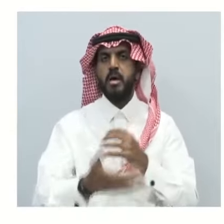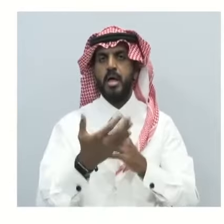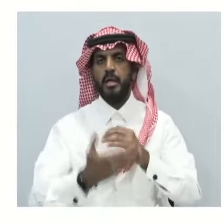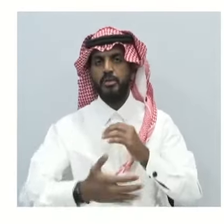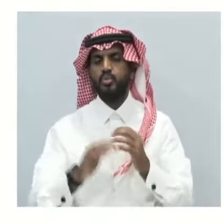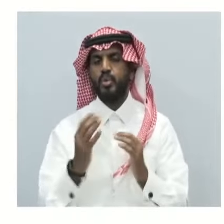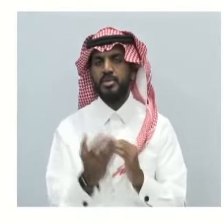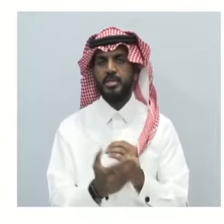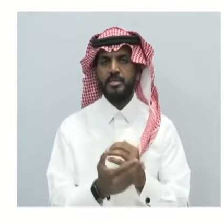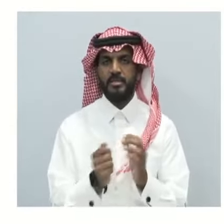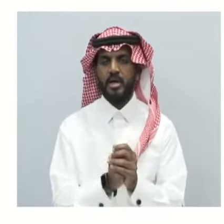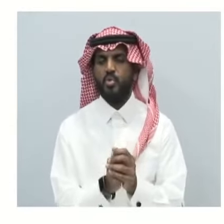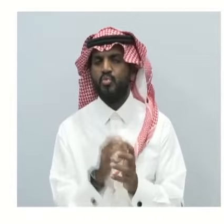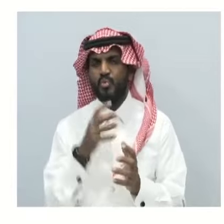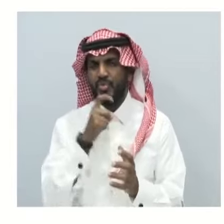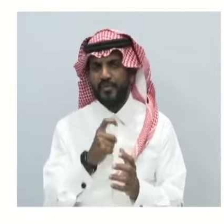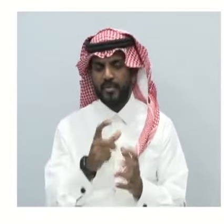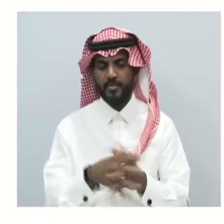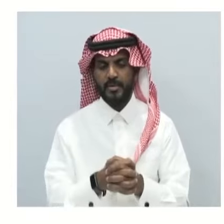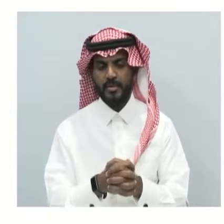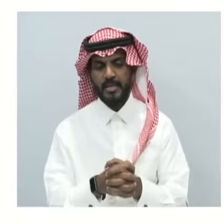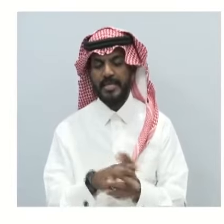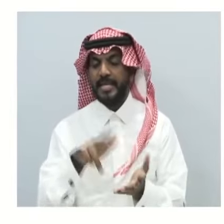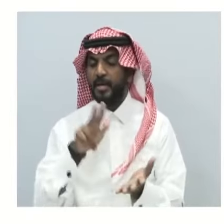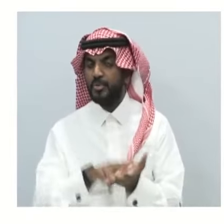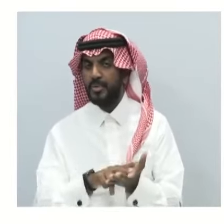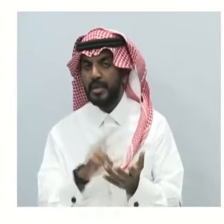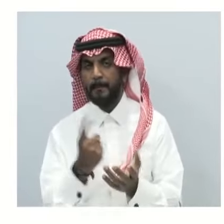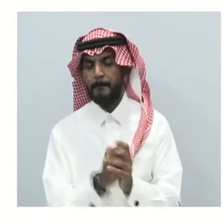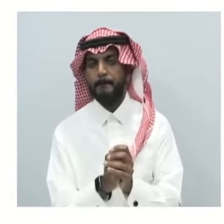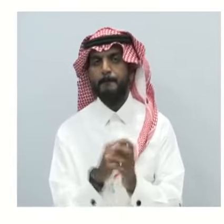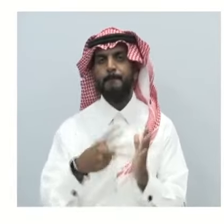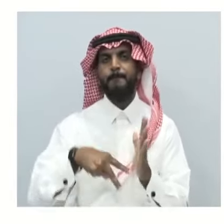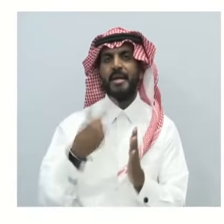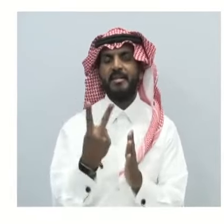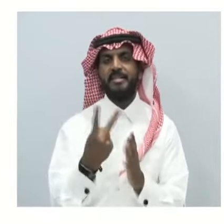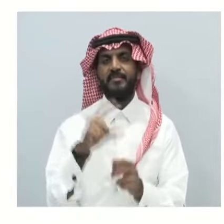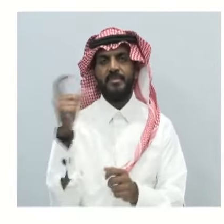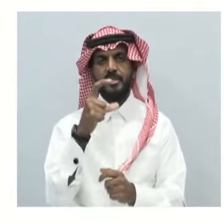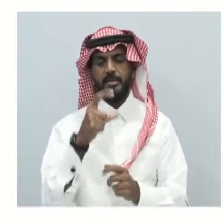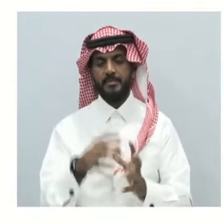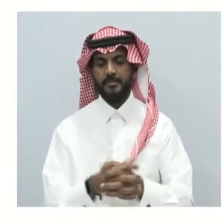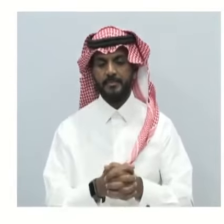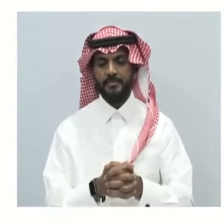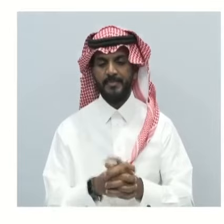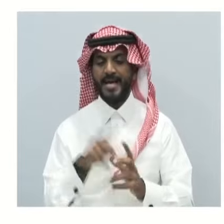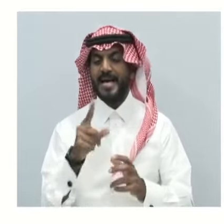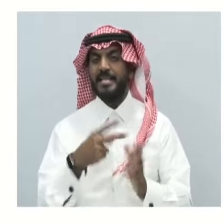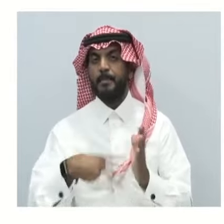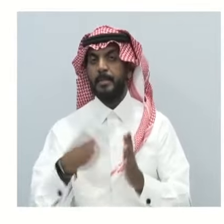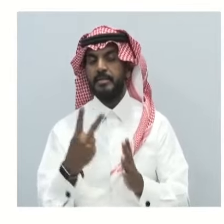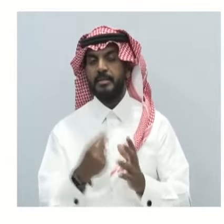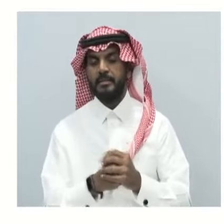او ضعفهما وهذا يحدث طالبه طالبتي مرتين في الشهر هذه المرتين